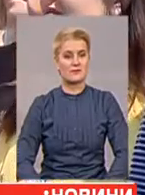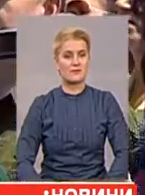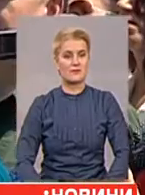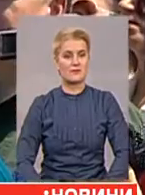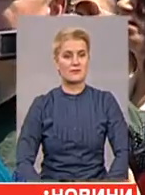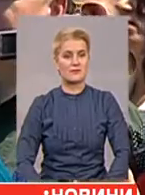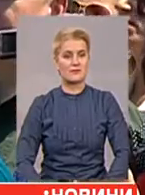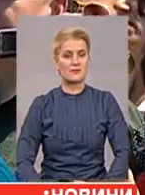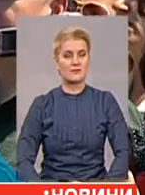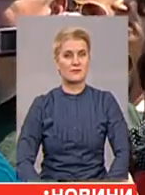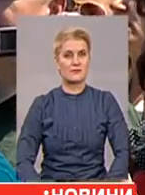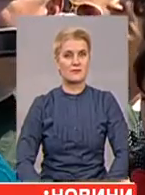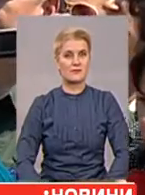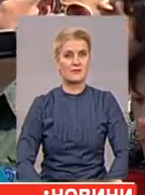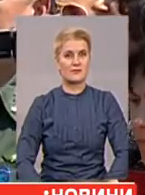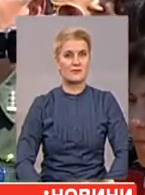власть. І